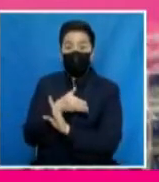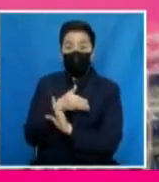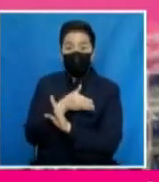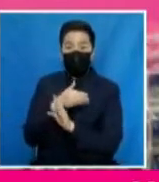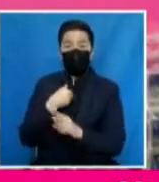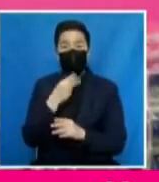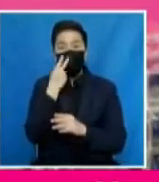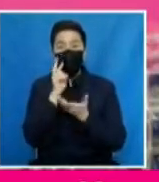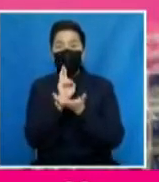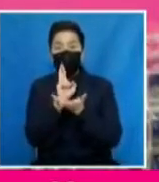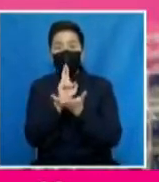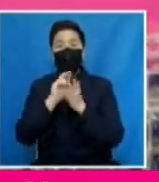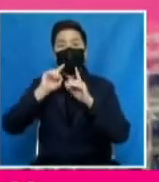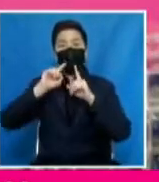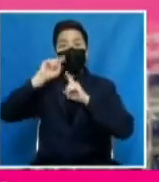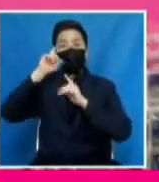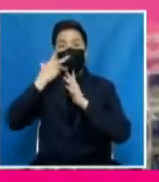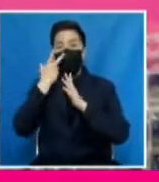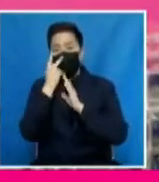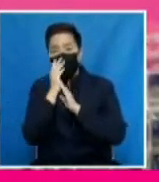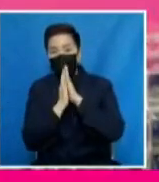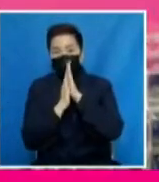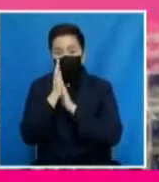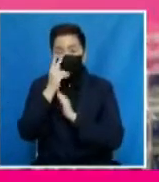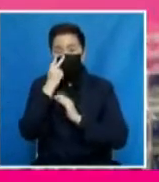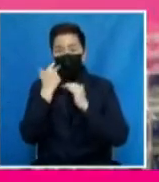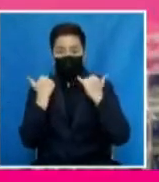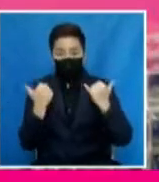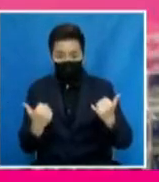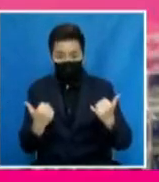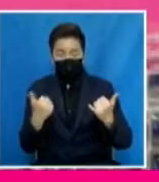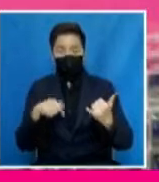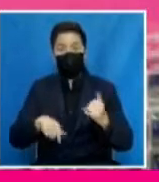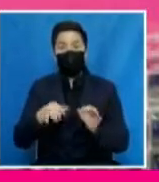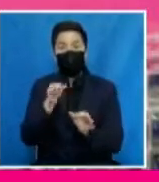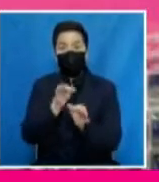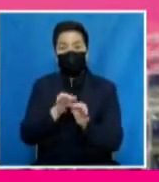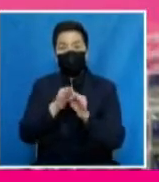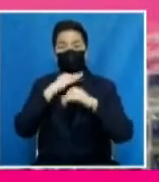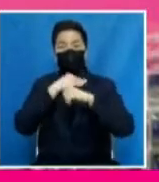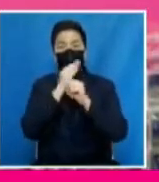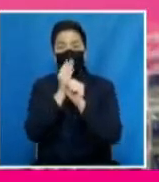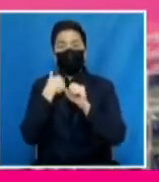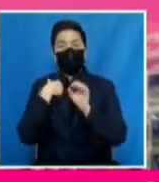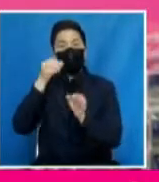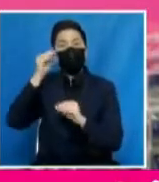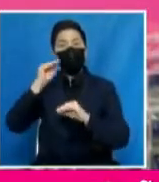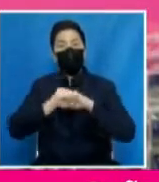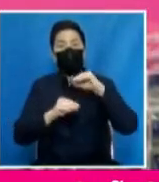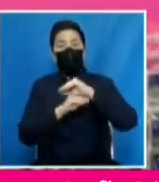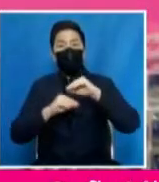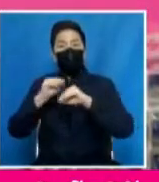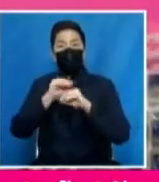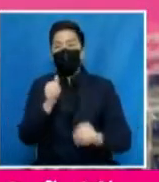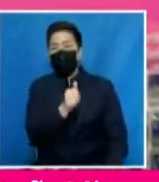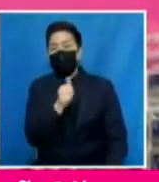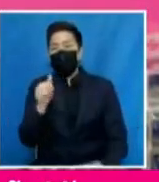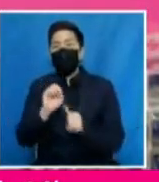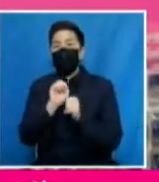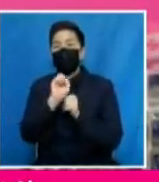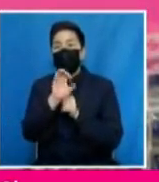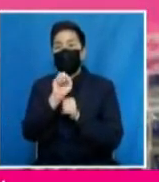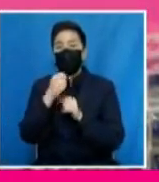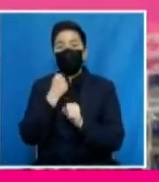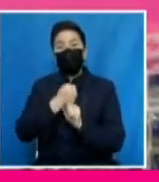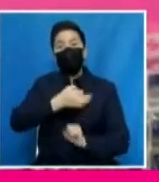ลุ้นรางวัลสลากออมสินพิเศษ1ปีค่ะธนาคารออมสินมีโครงการดีๆมาแนะนำนะคะกับโครงการสินเชื่อส